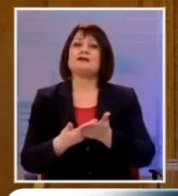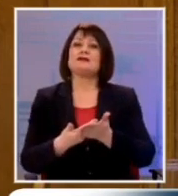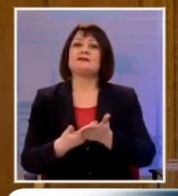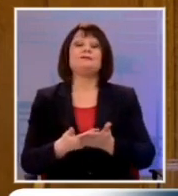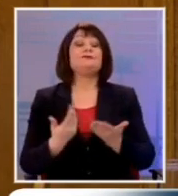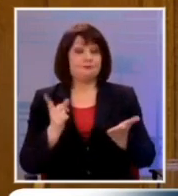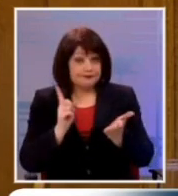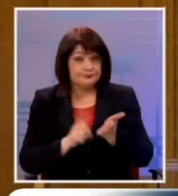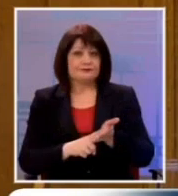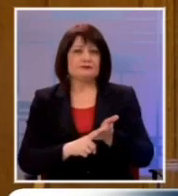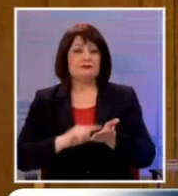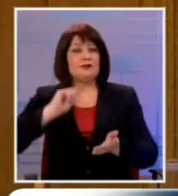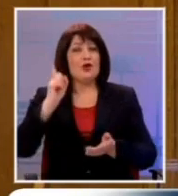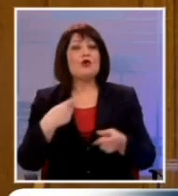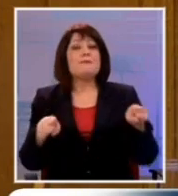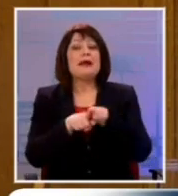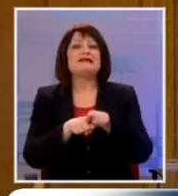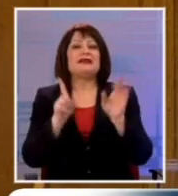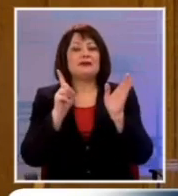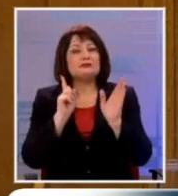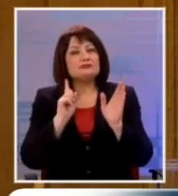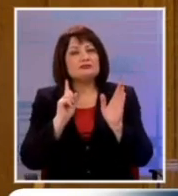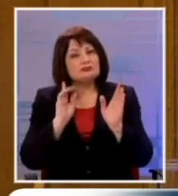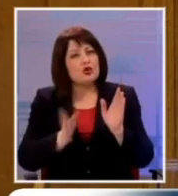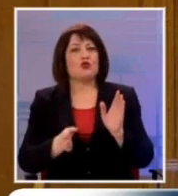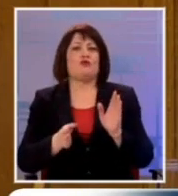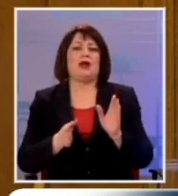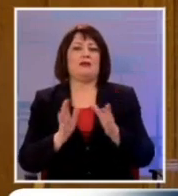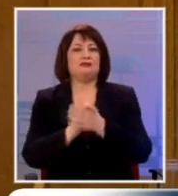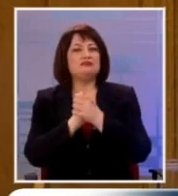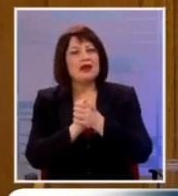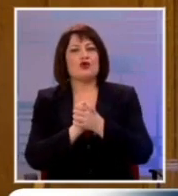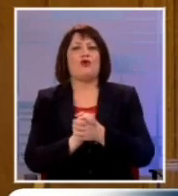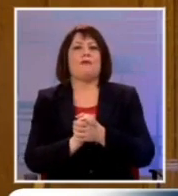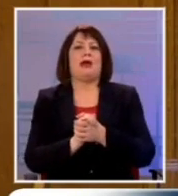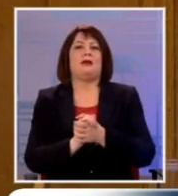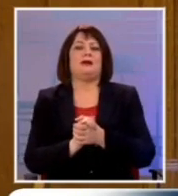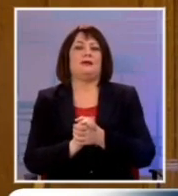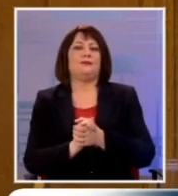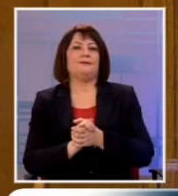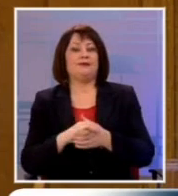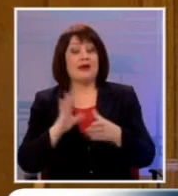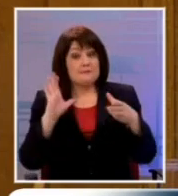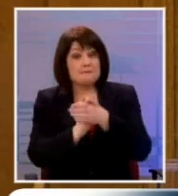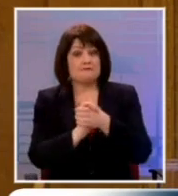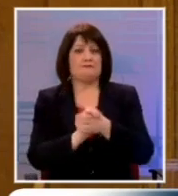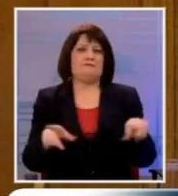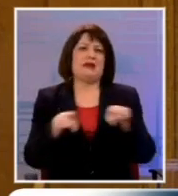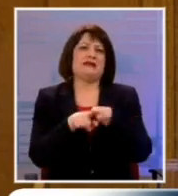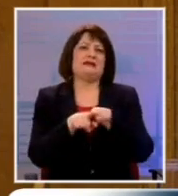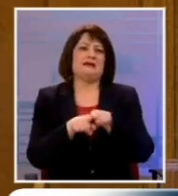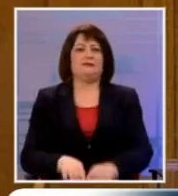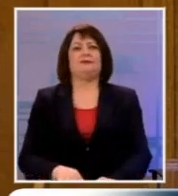αν όχι η ομοφωνία που κι αυτή μπορεί να επιτευχθεί, τουλάχιστον να σε επικρατήσει η σύμπνοια. Δεν